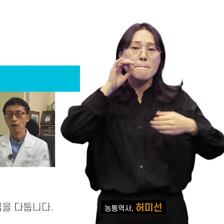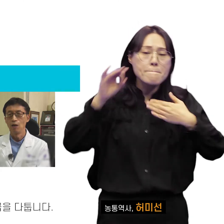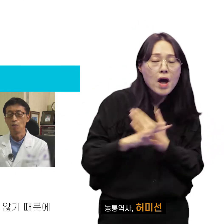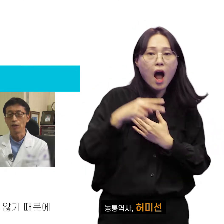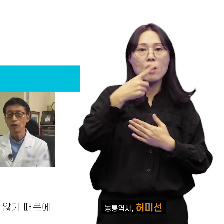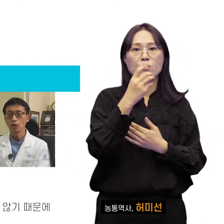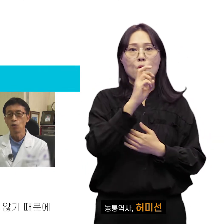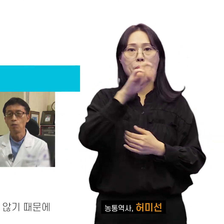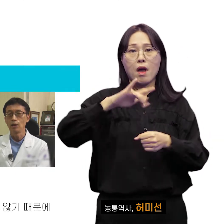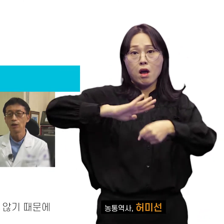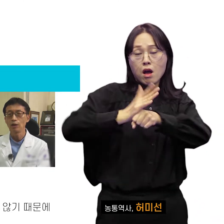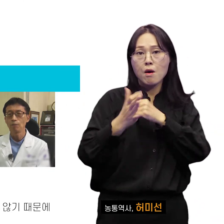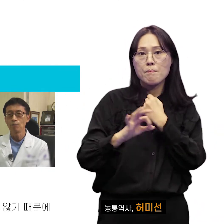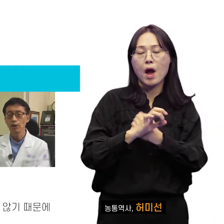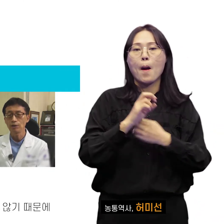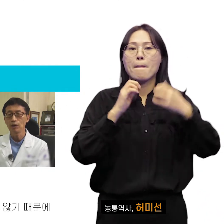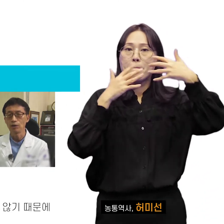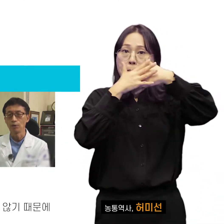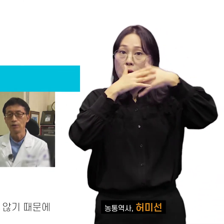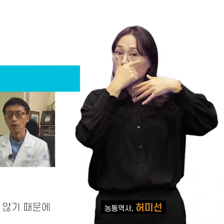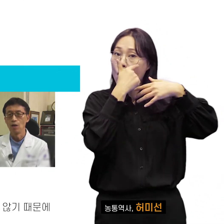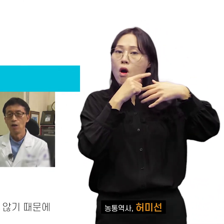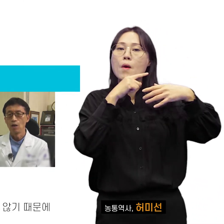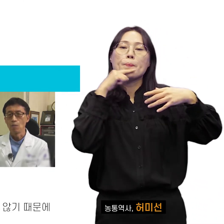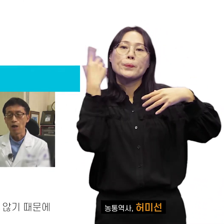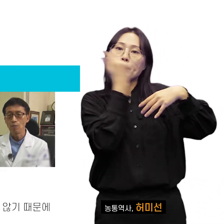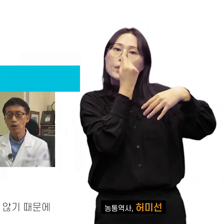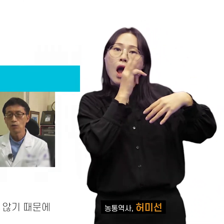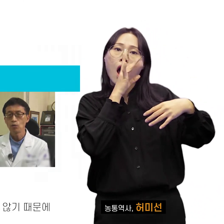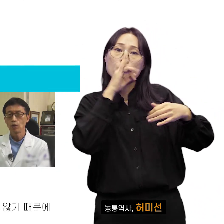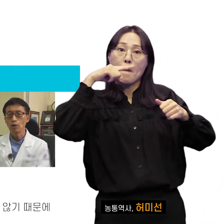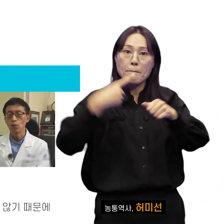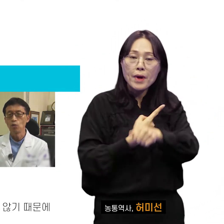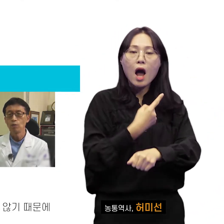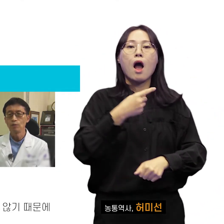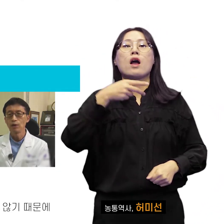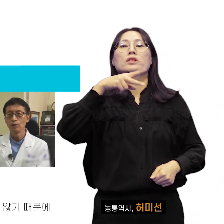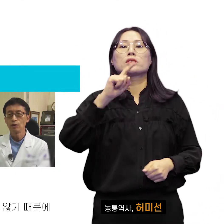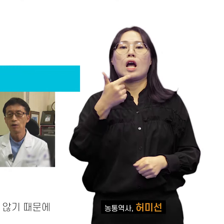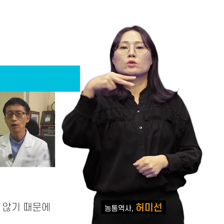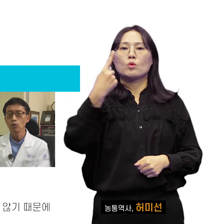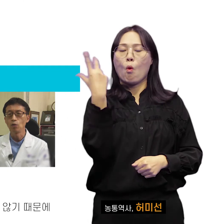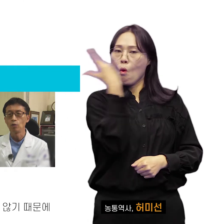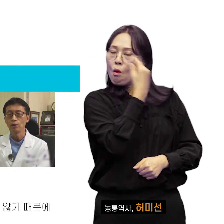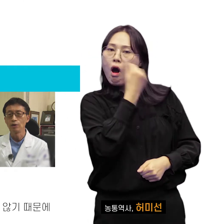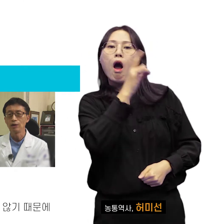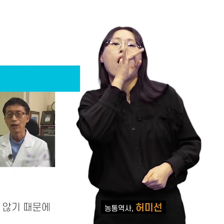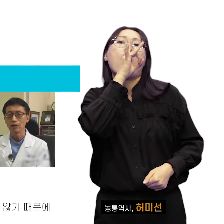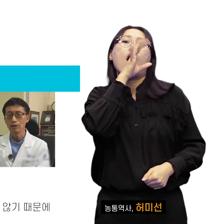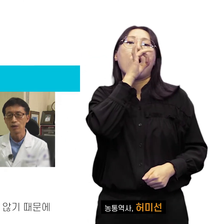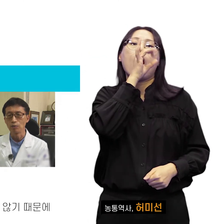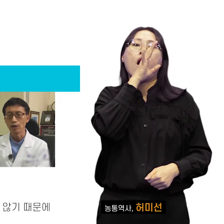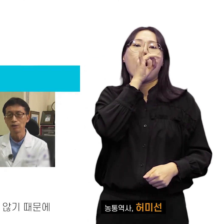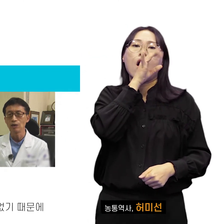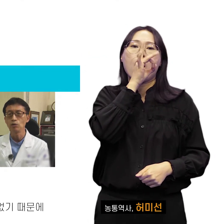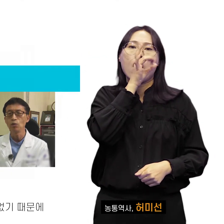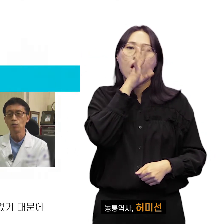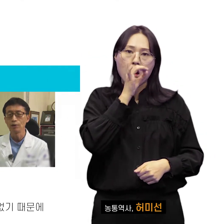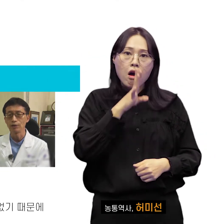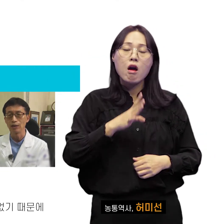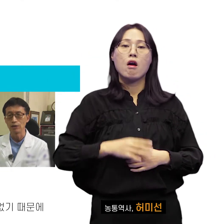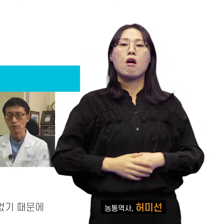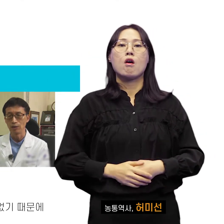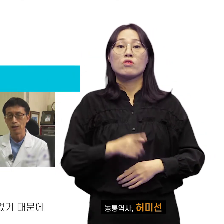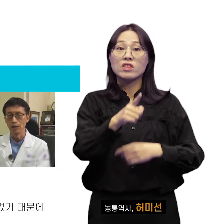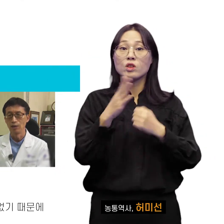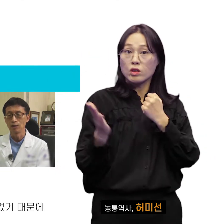다툽니다. 만약에 동맥이 폐쇄가 되면 망막 쪽에 공급되는 혈액이 공급이 되지 않기 때문에 산소 공급이